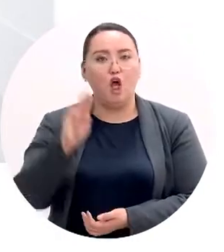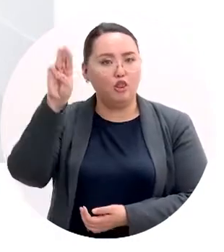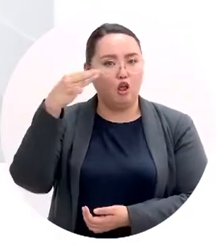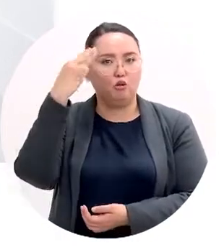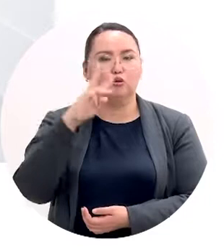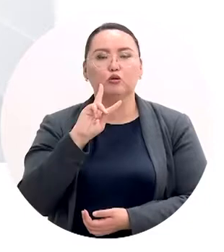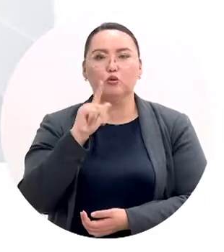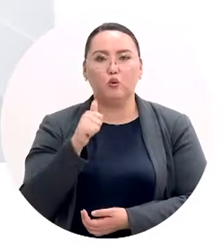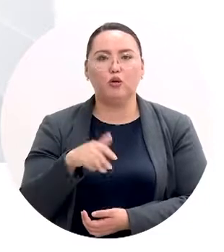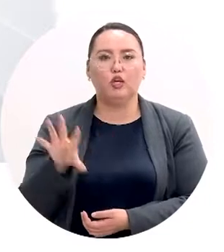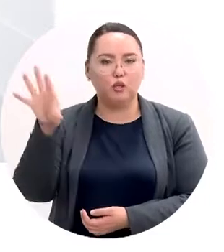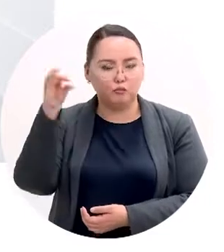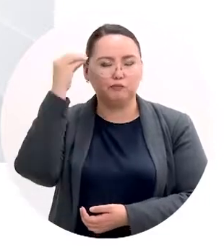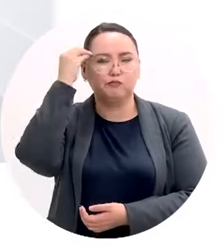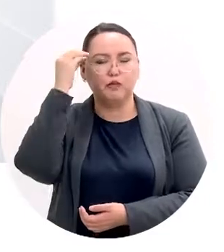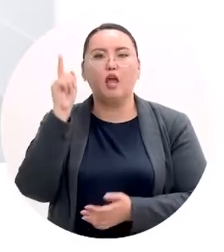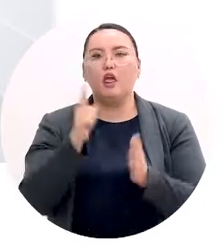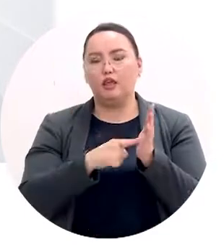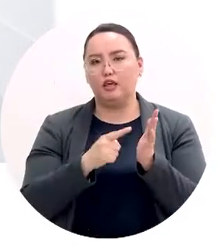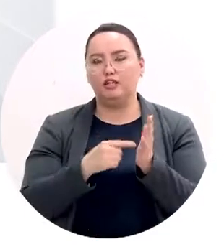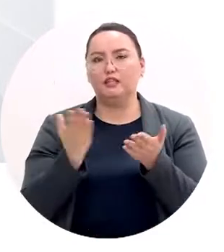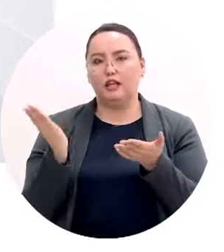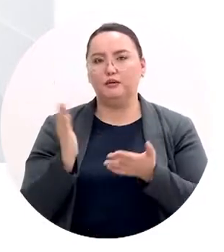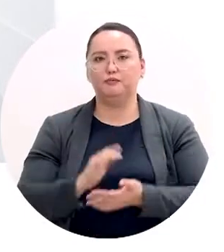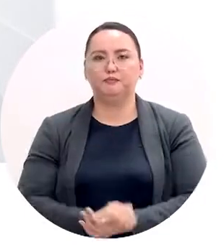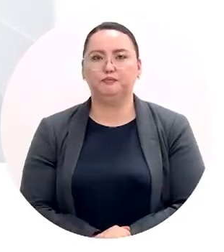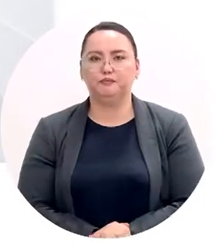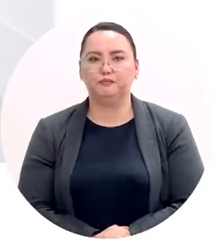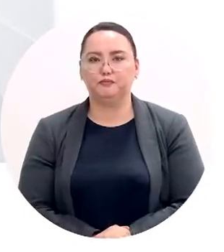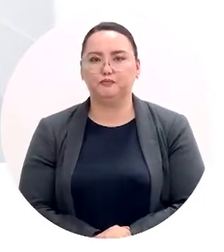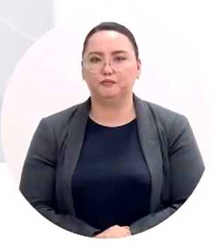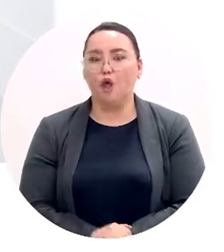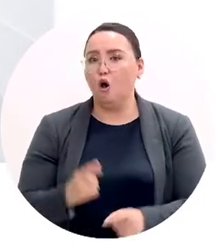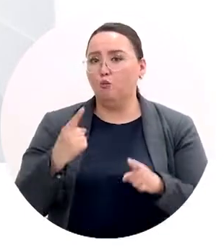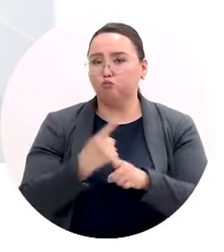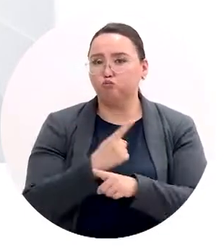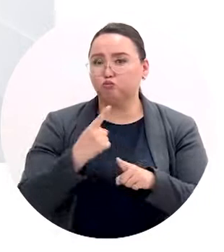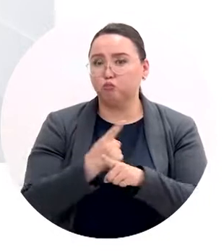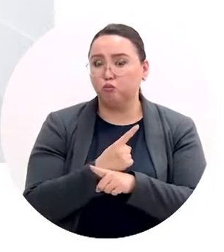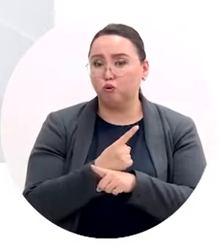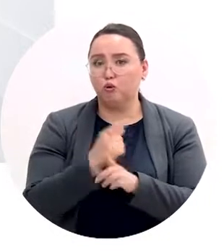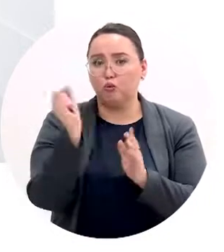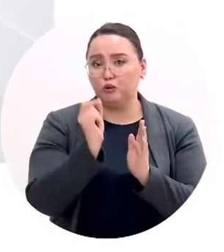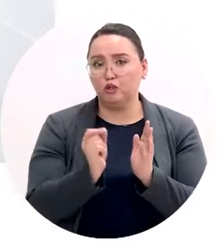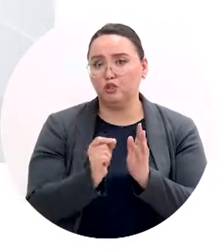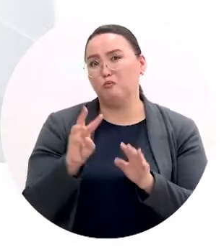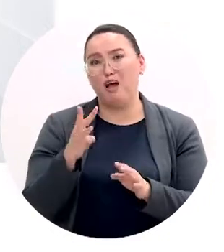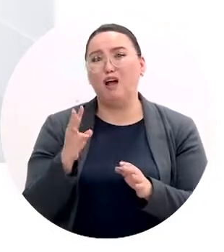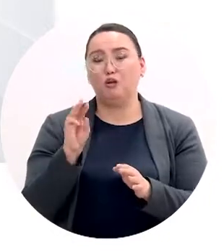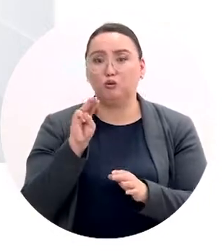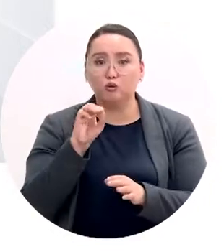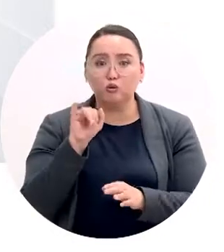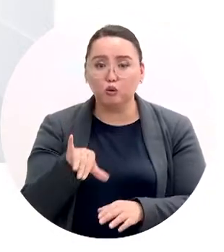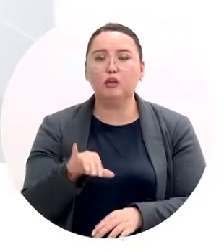үгийг ширүүгүн гэж бичдэг юм а гэж нүдлэн тогтоохгүй бол ширээ гүнж гэдэг юм уу? Иймэрхүү зөв тогтлоор бичигдэх гээд байдаг учраас